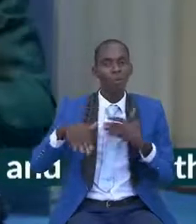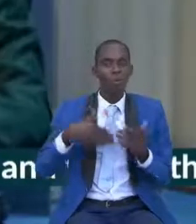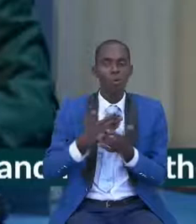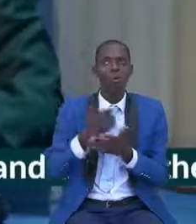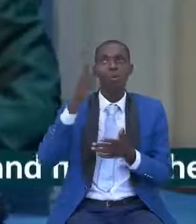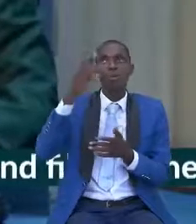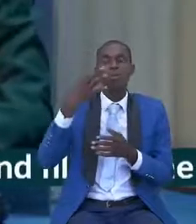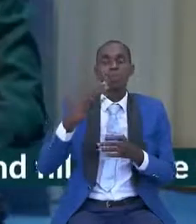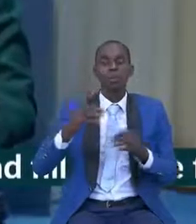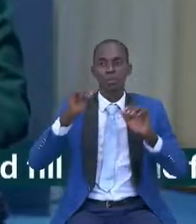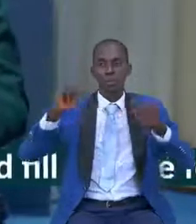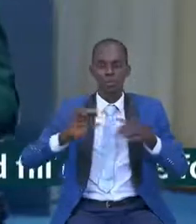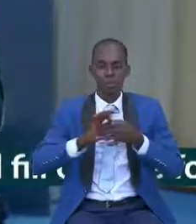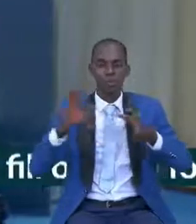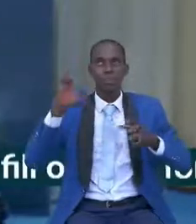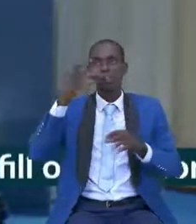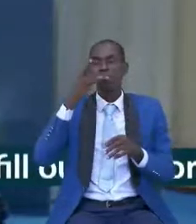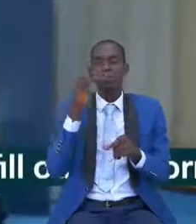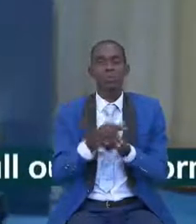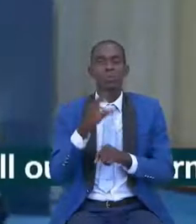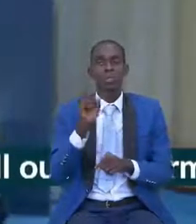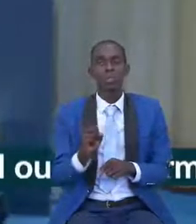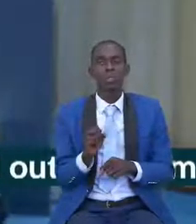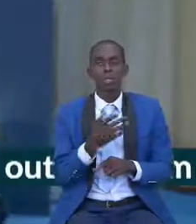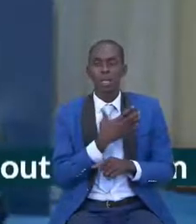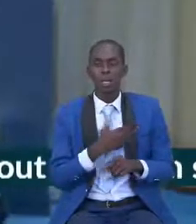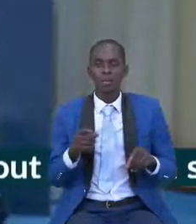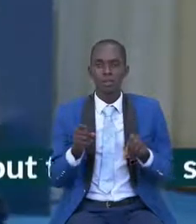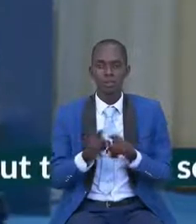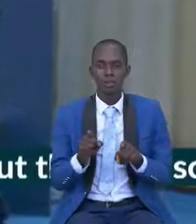à croître, à vous développer.